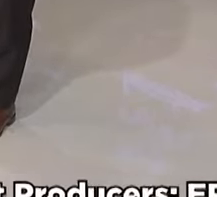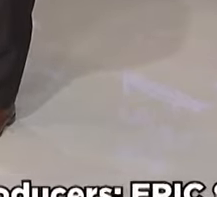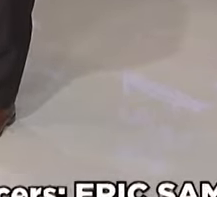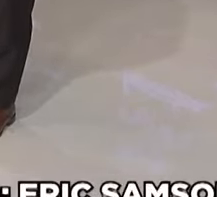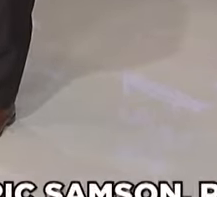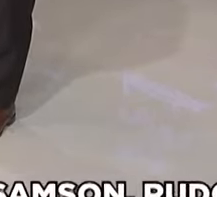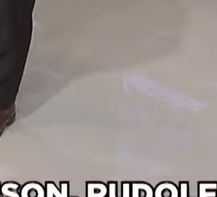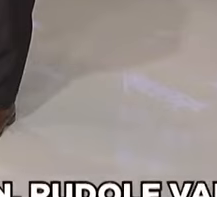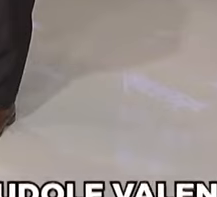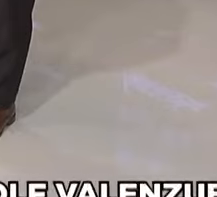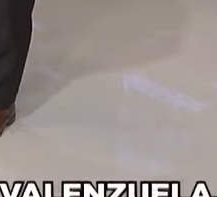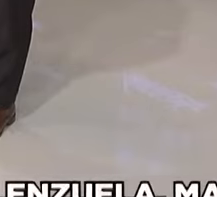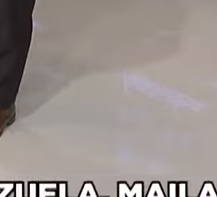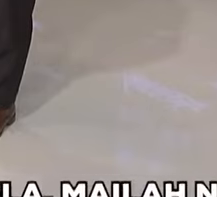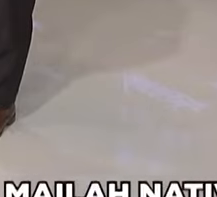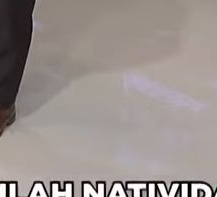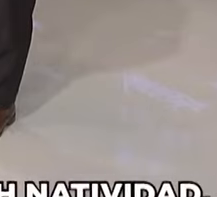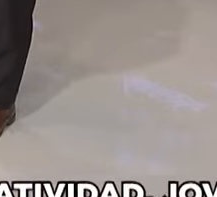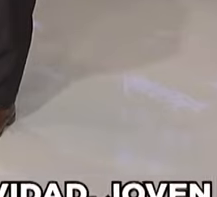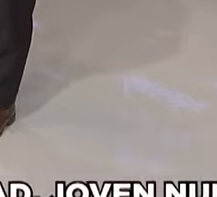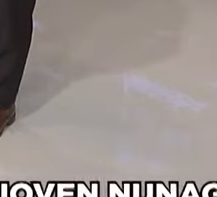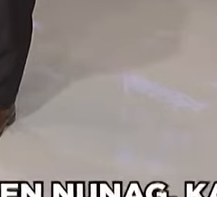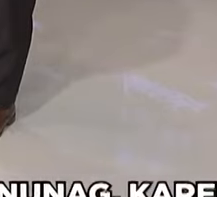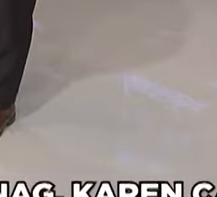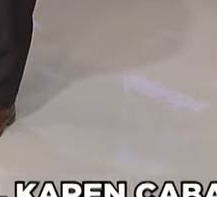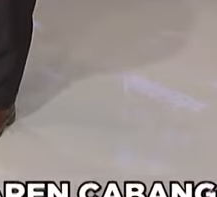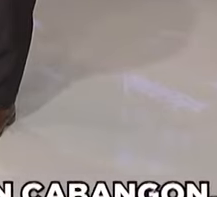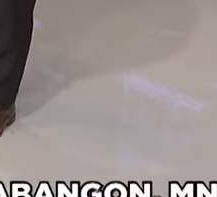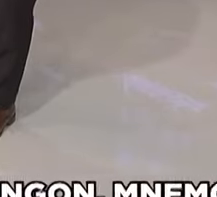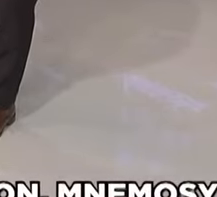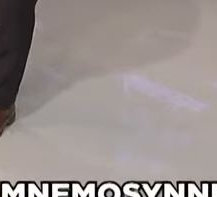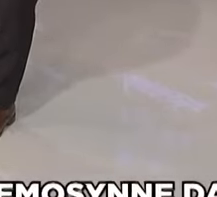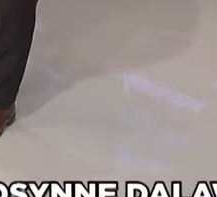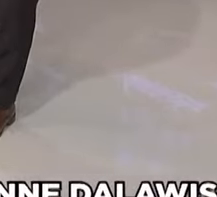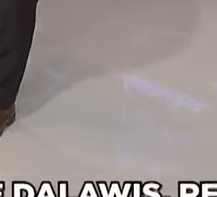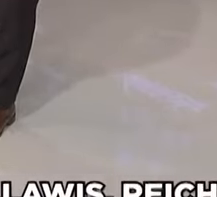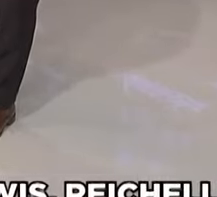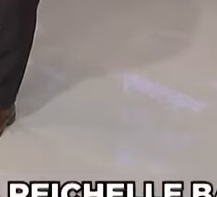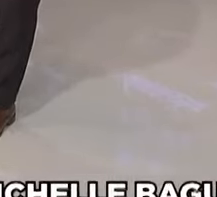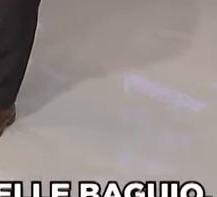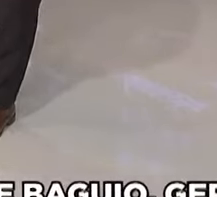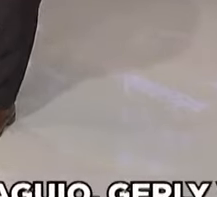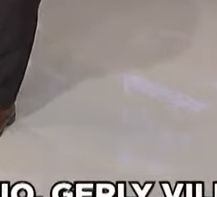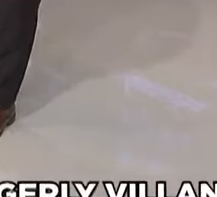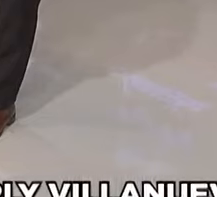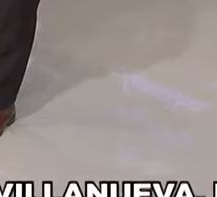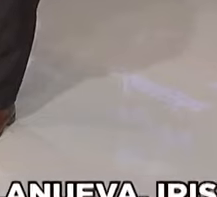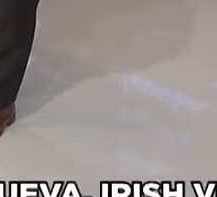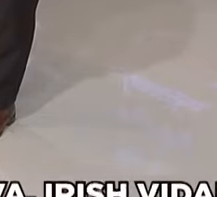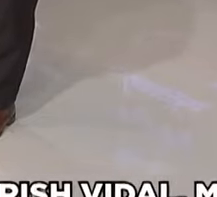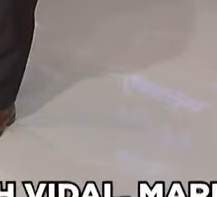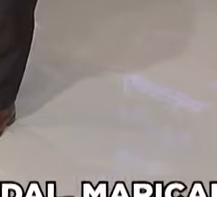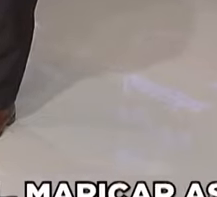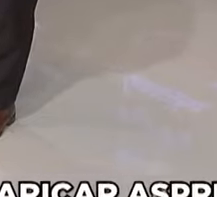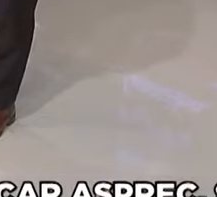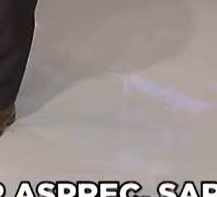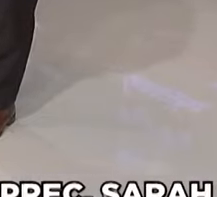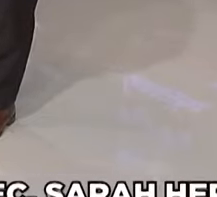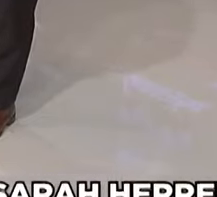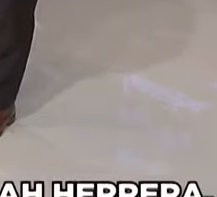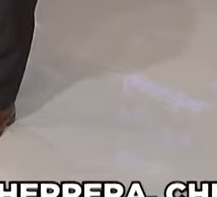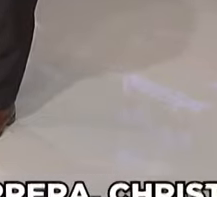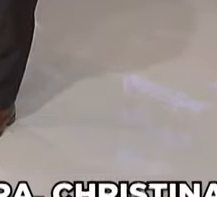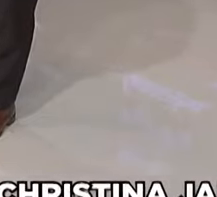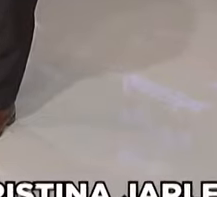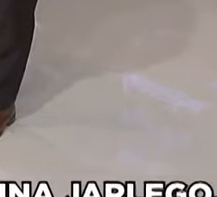Sombrero. Kurbata. Kurbata pwede. Huwag crochet. Kurbata yan. Diba? Pwede. Yung panyo mo pwede yung